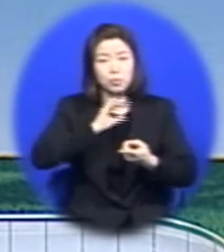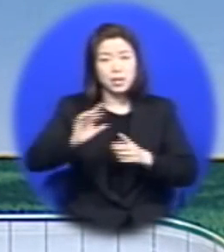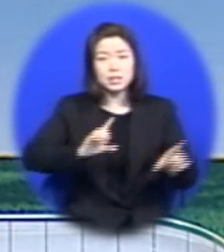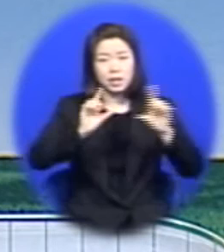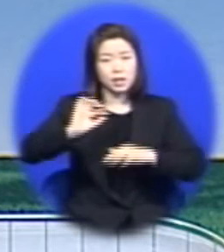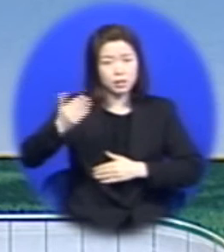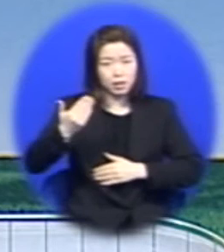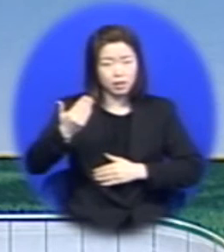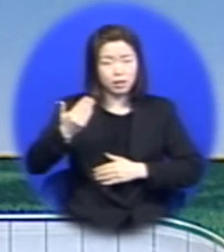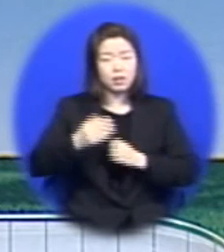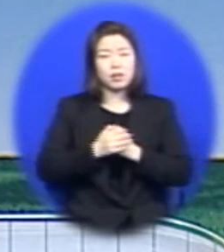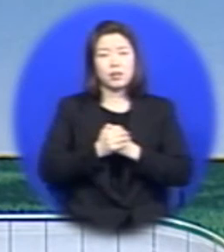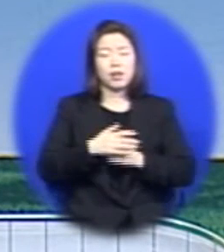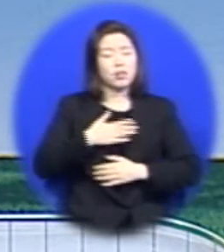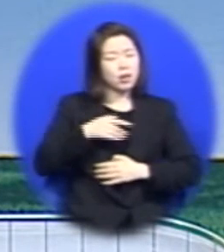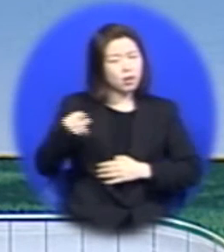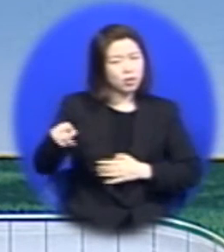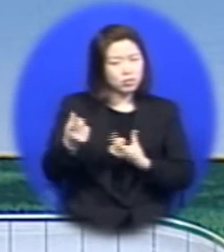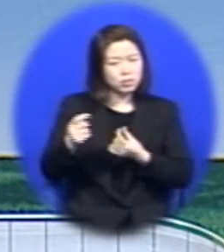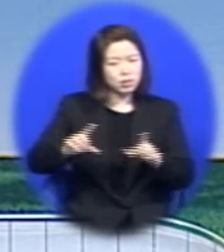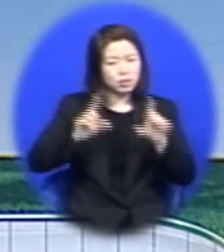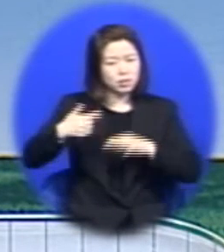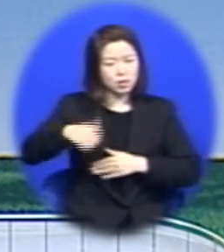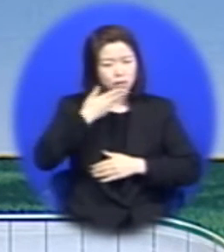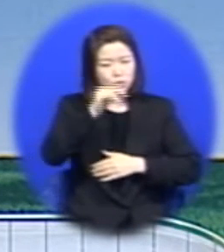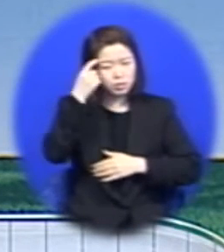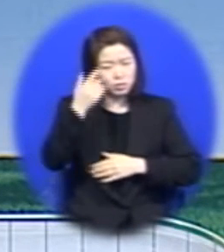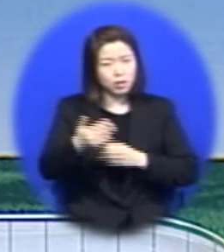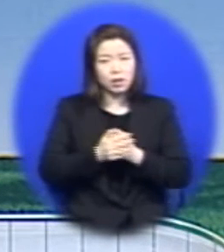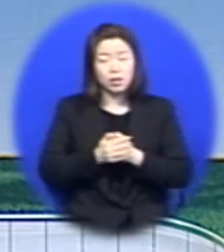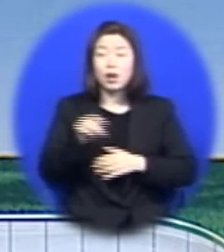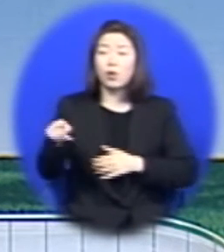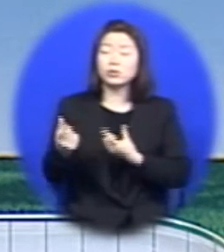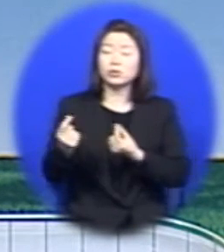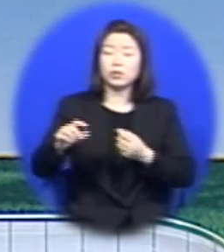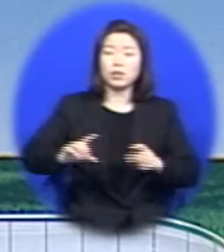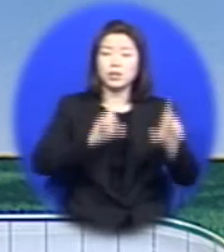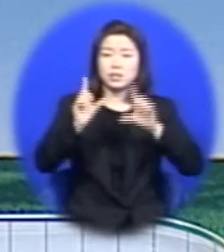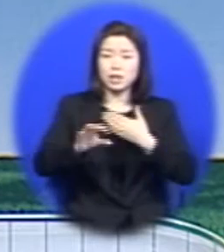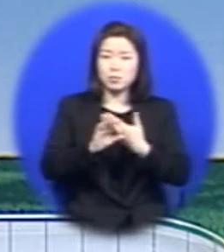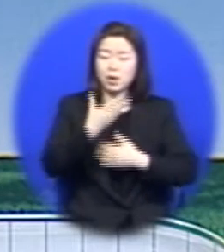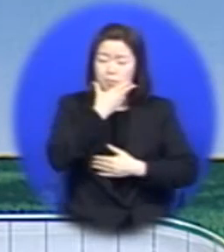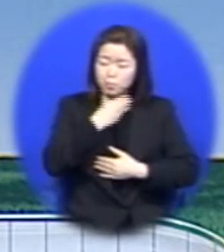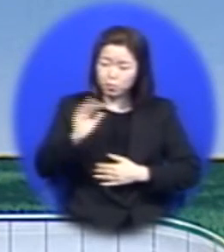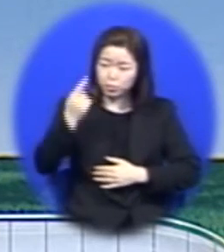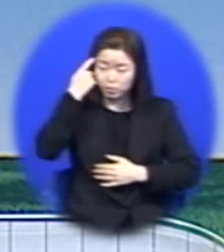아, 정말 내가 그렇게 살 수 있을까? 그렇게 살면 정말 복될까?